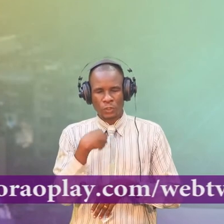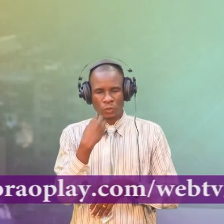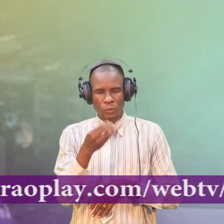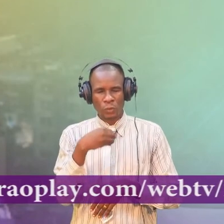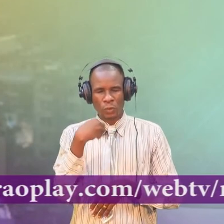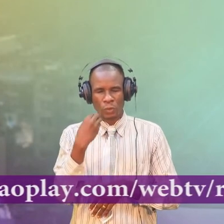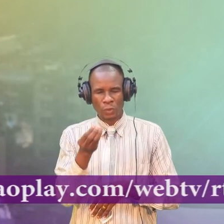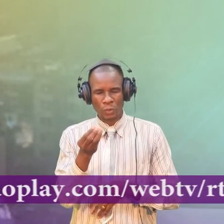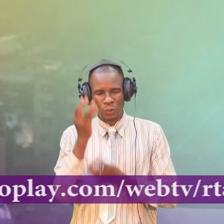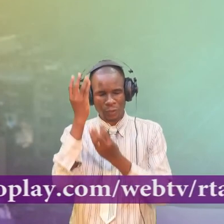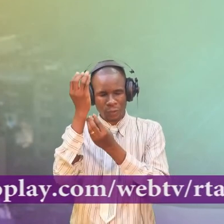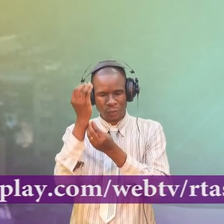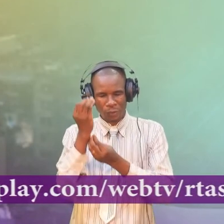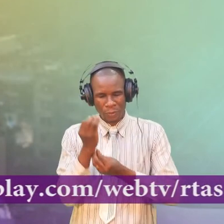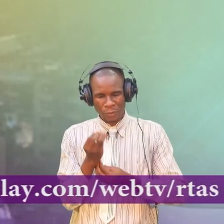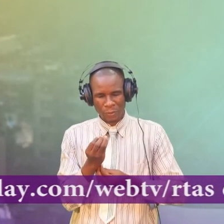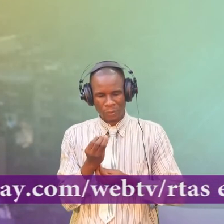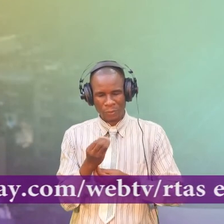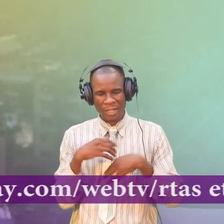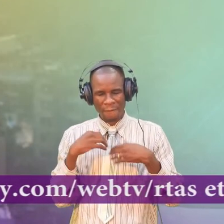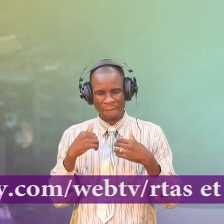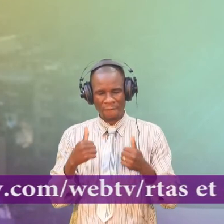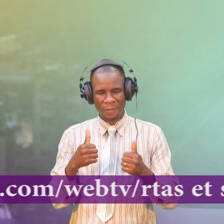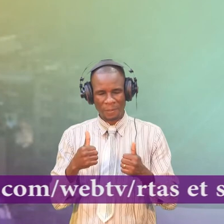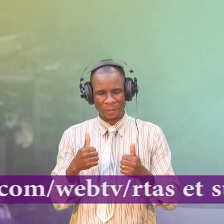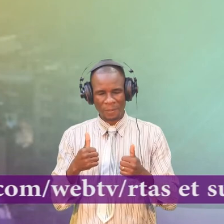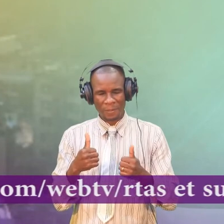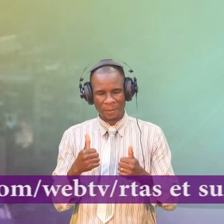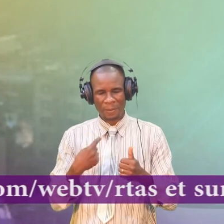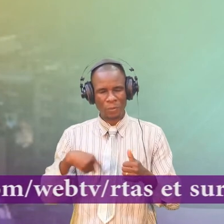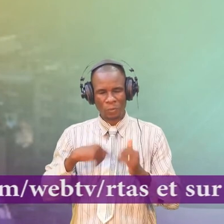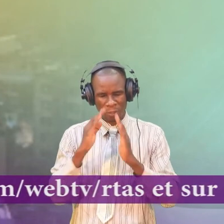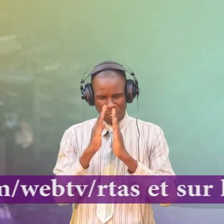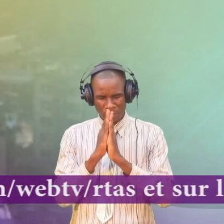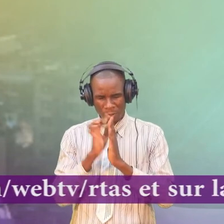ili tuweze kufanya upya na kupatanishwa na